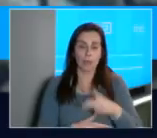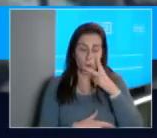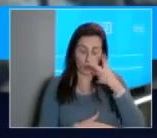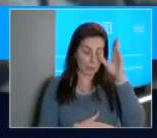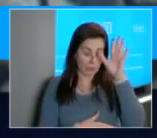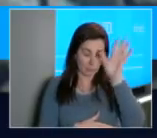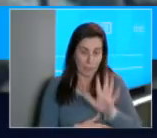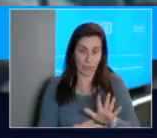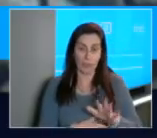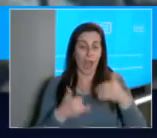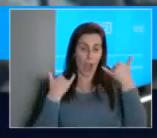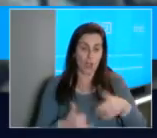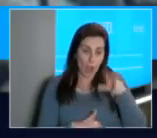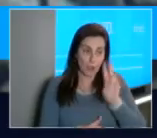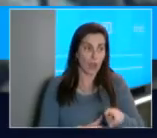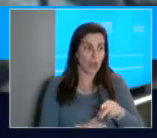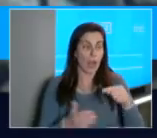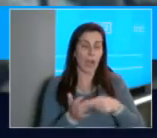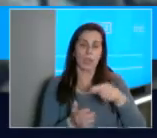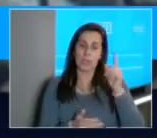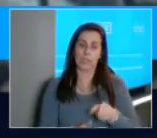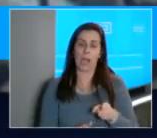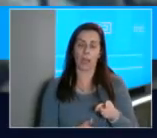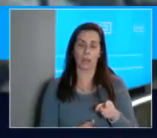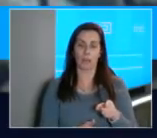אותו בסרט. עכשיו יש. ולכן צריך